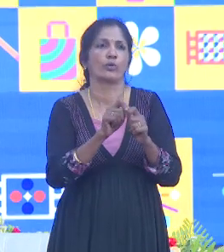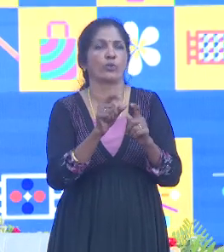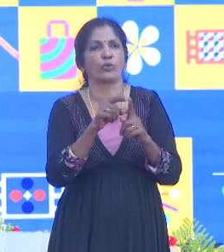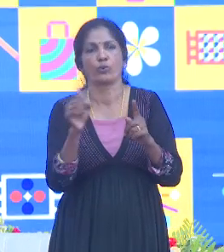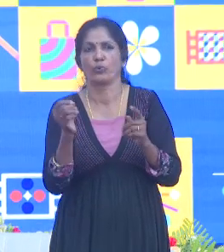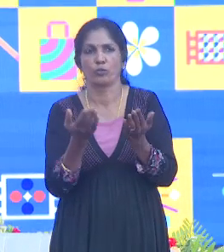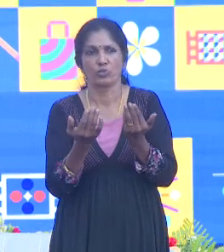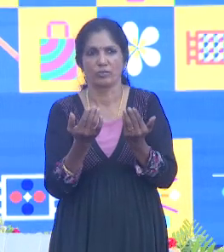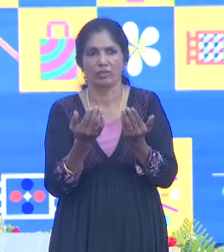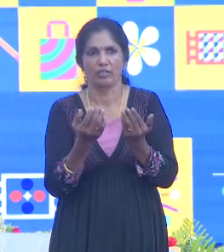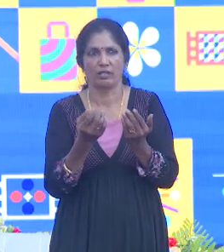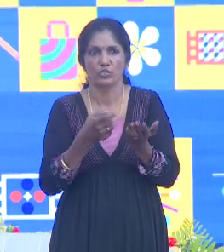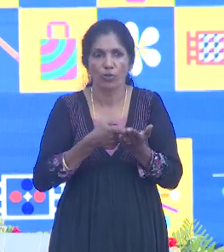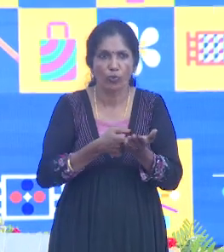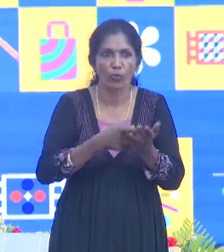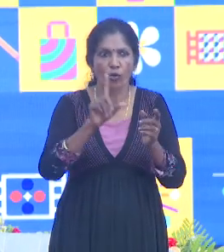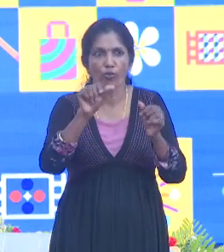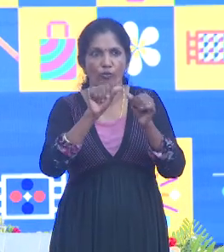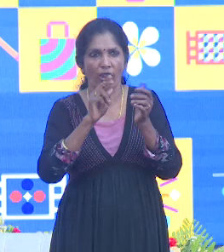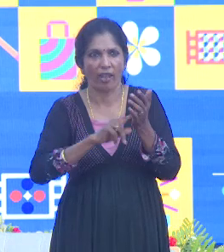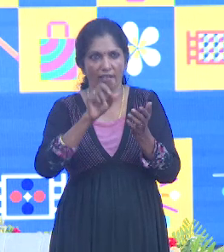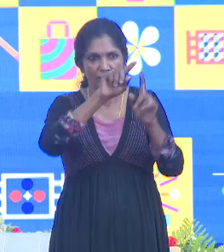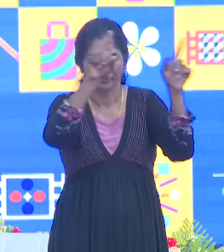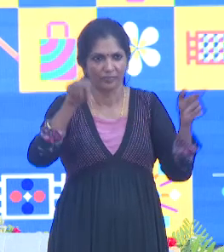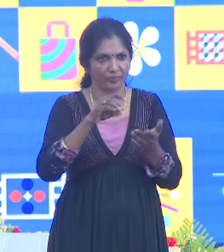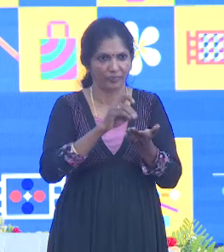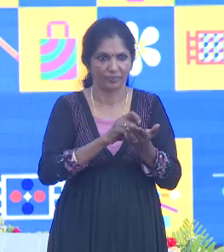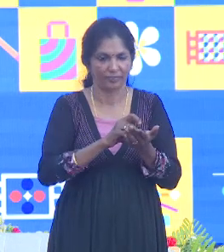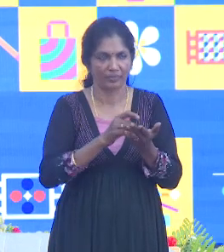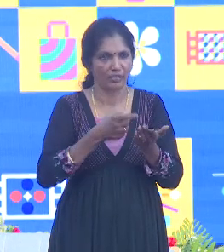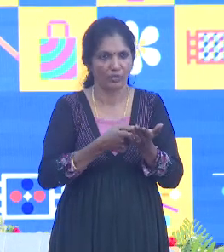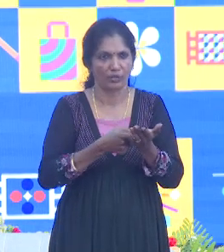ഓഫ് ലാ, നിയമവാഴ്ച നിലനിൽക്കുന്ന ഒരു രാജ്യമാണ് നമ്മുടെ രാജ്യം.